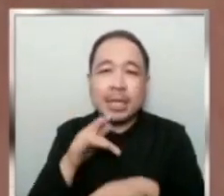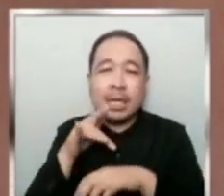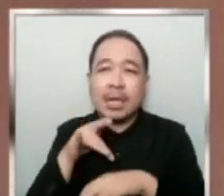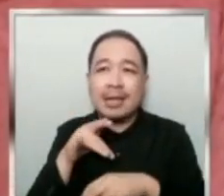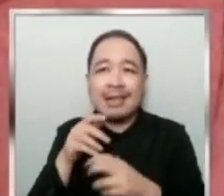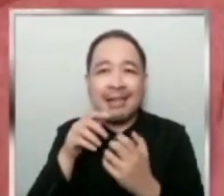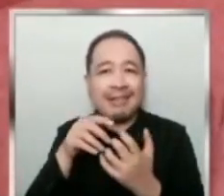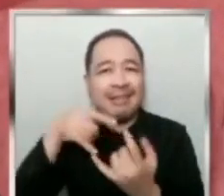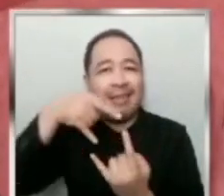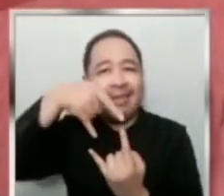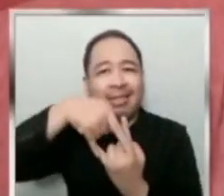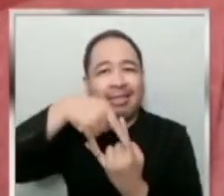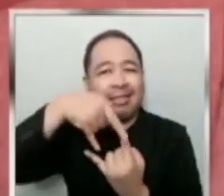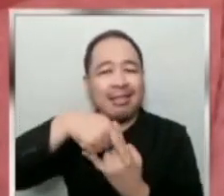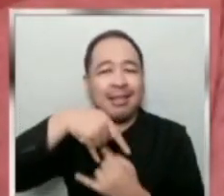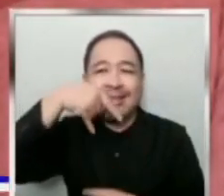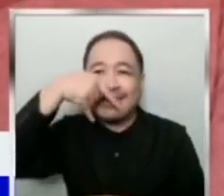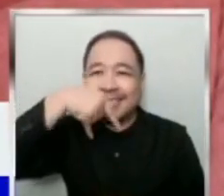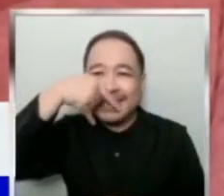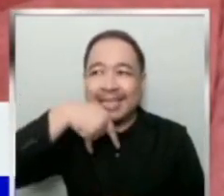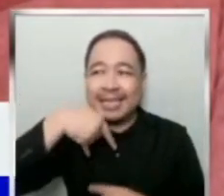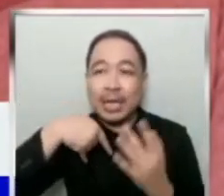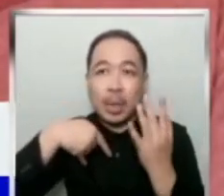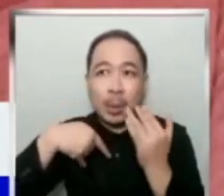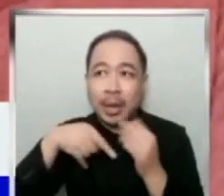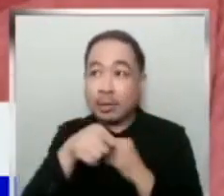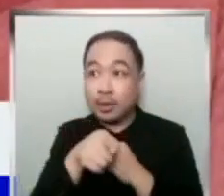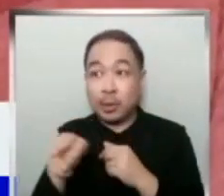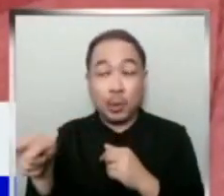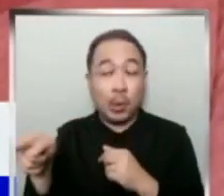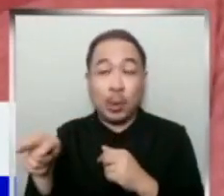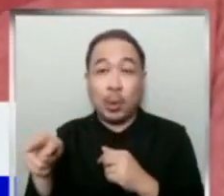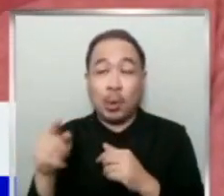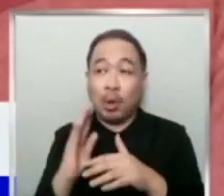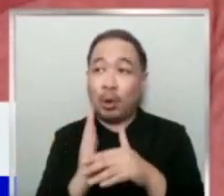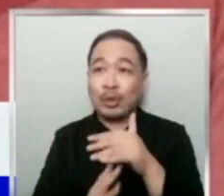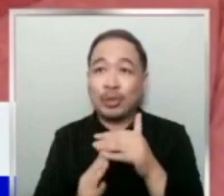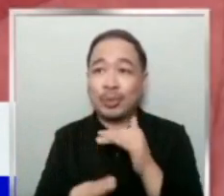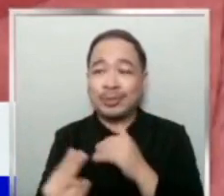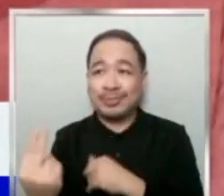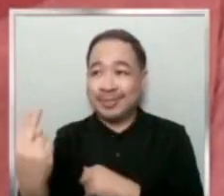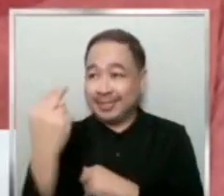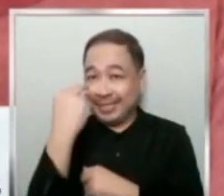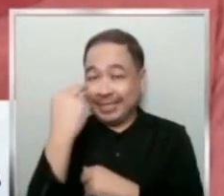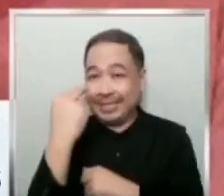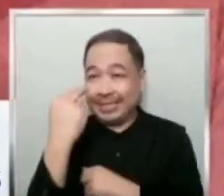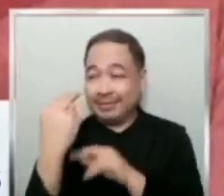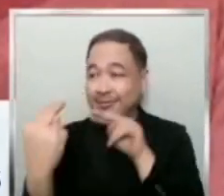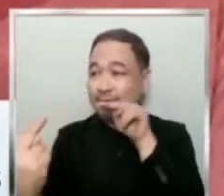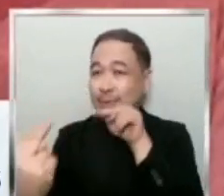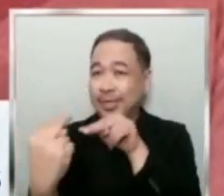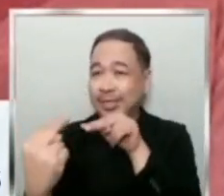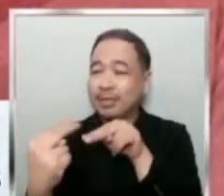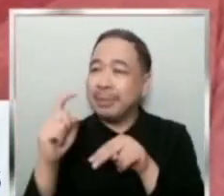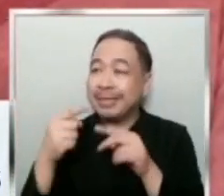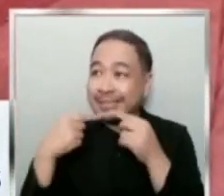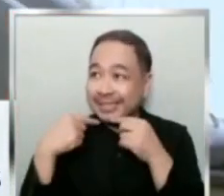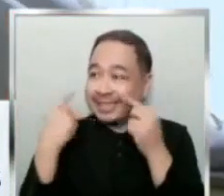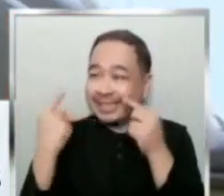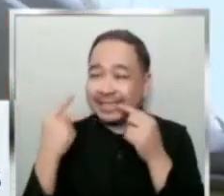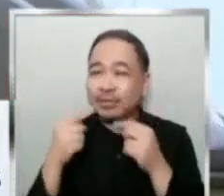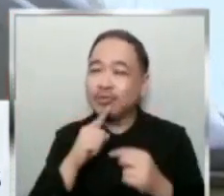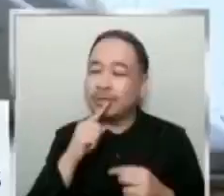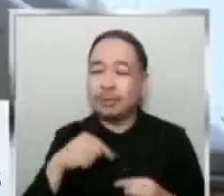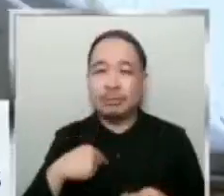yung customer titingin kasi sa mata mo. Siyempre, customer kailangan nakangiti. Nawala po talaga ako ng confidence sa sarili ko nung